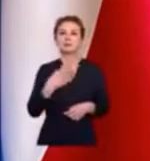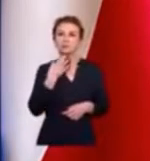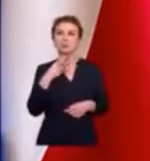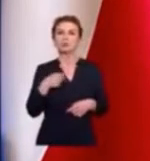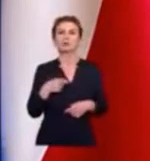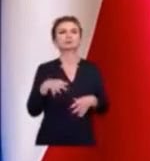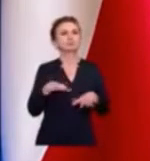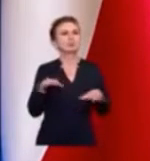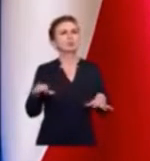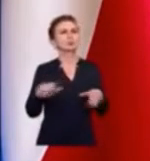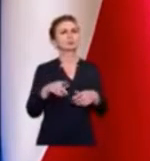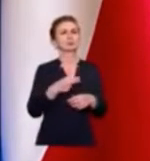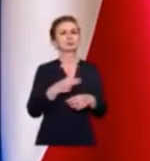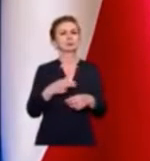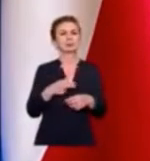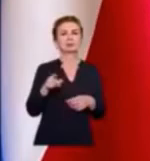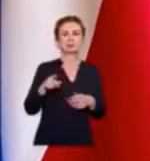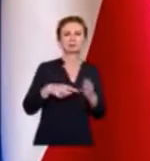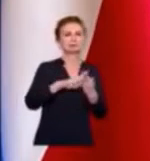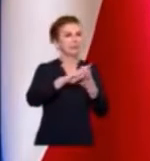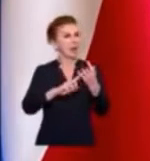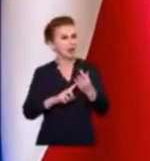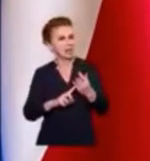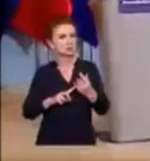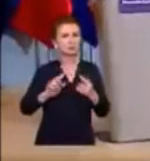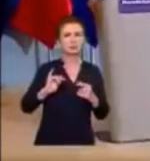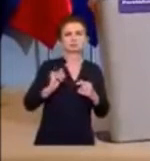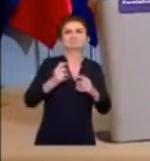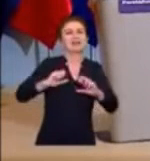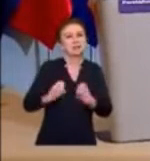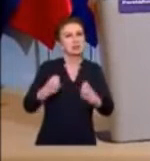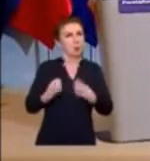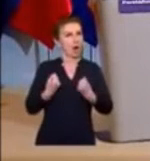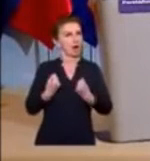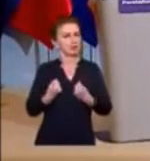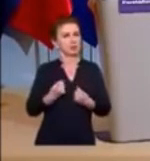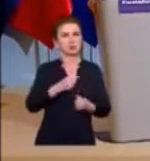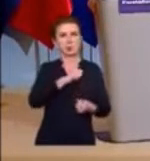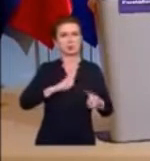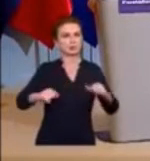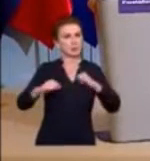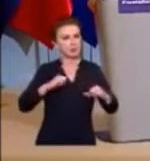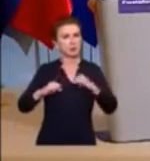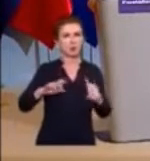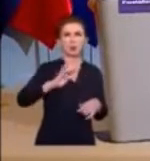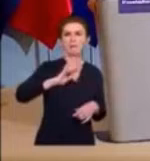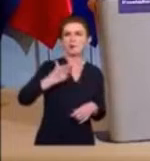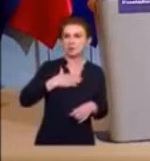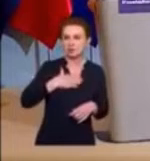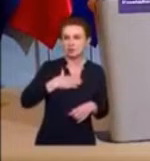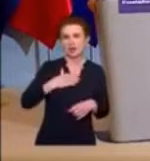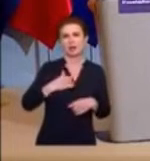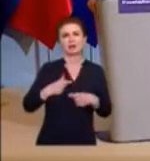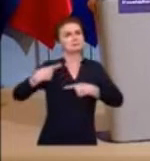dużo o tych wskaźnikach i działaniach organów założycielskich, organów właścicielskich w